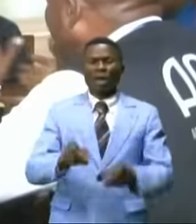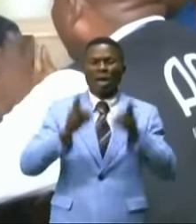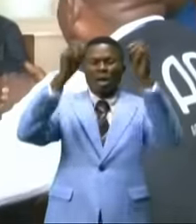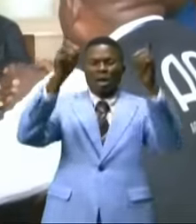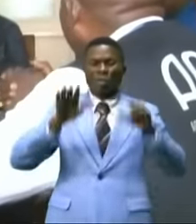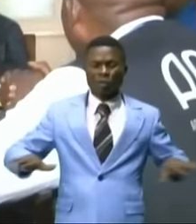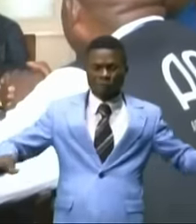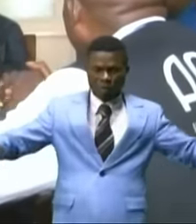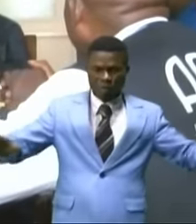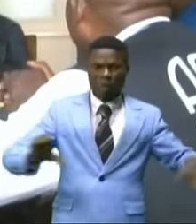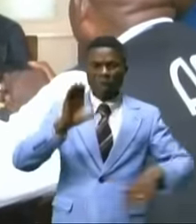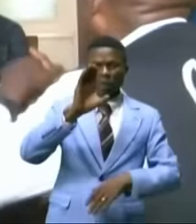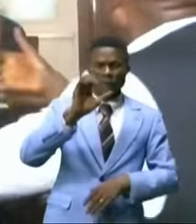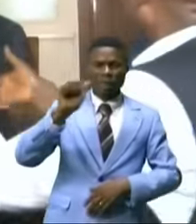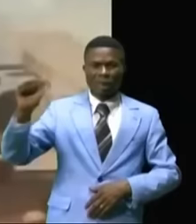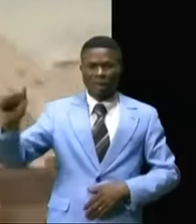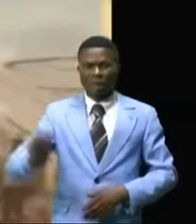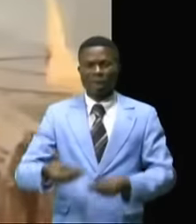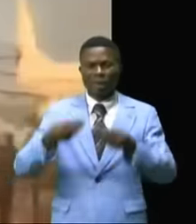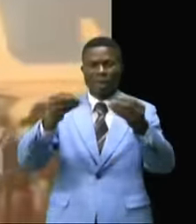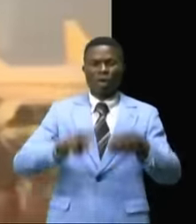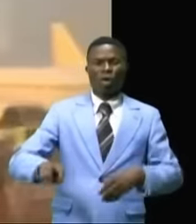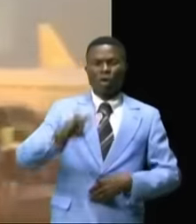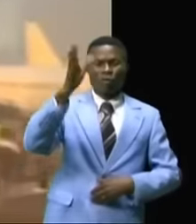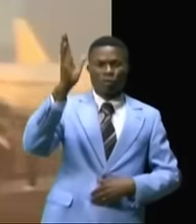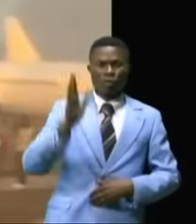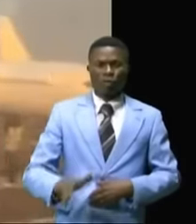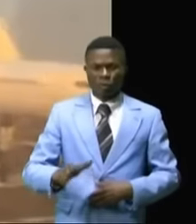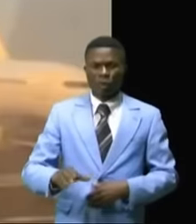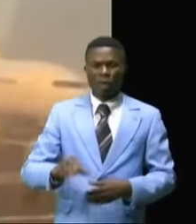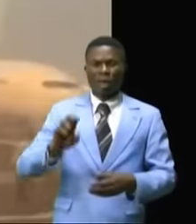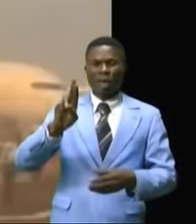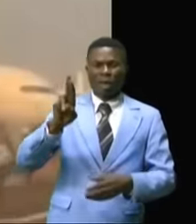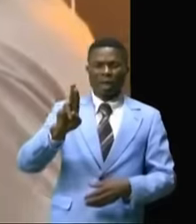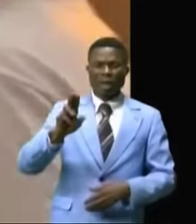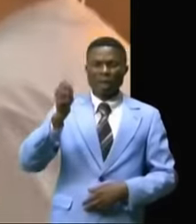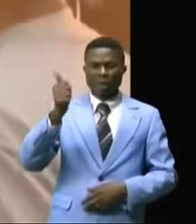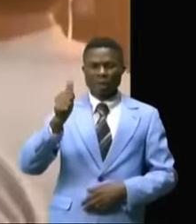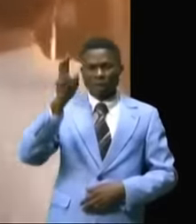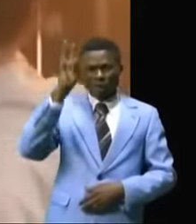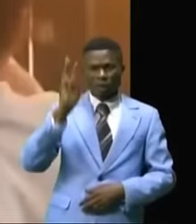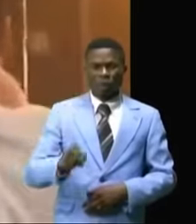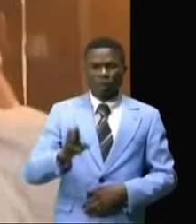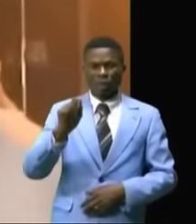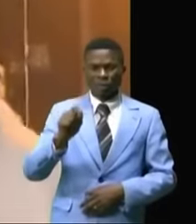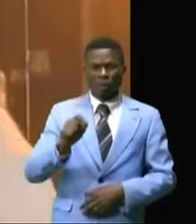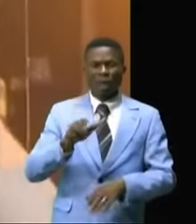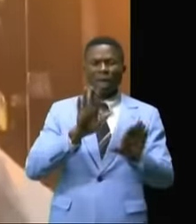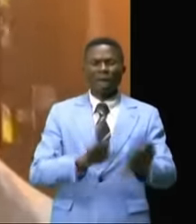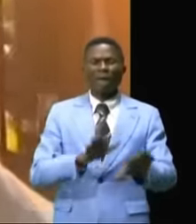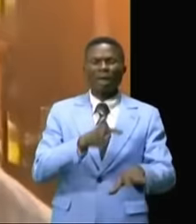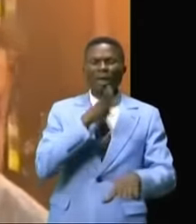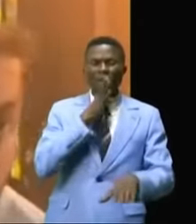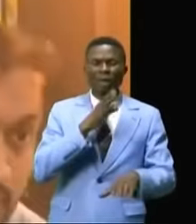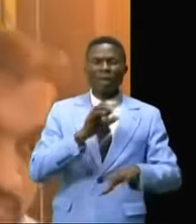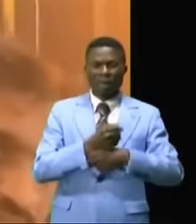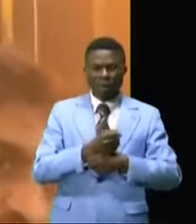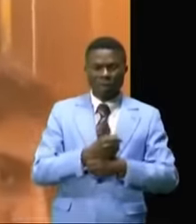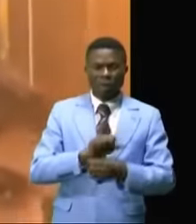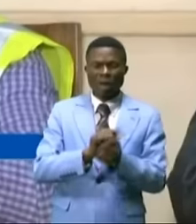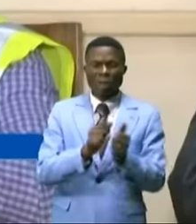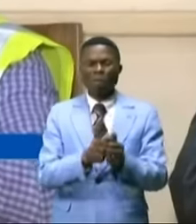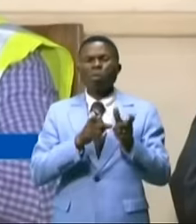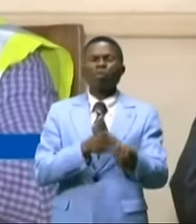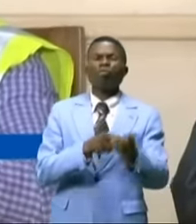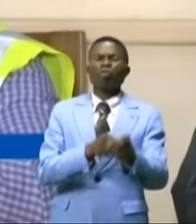CAA a mis à la disposition de ses passagers son Airbus A320 après plusieurs heures. C'est ce qui explique cette